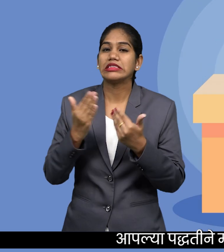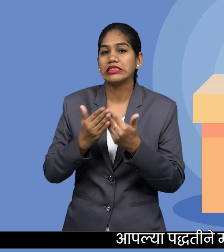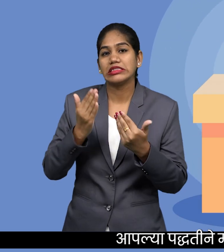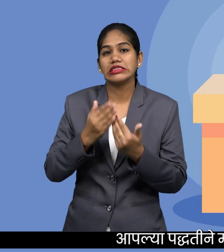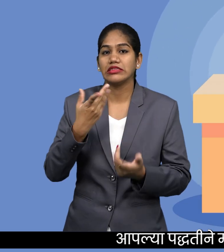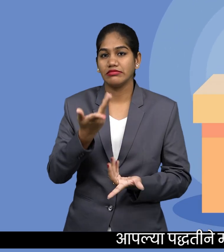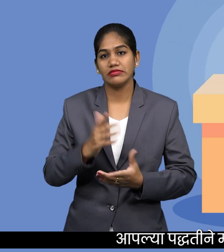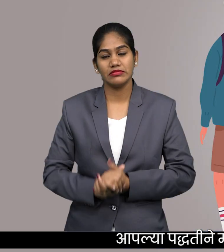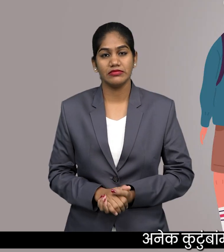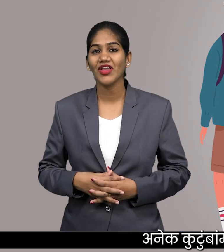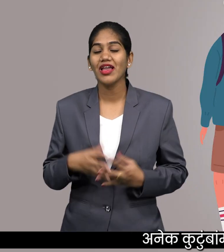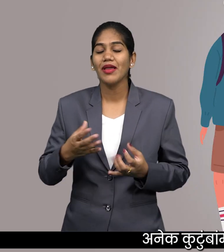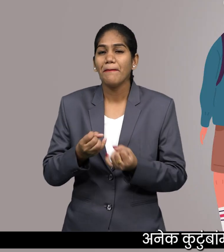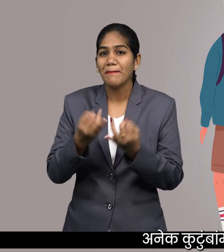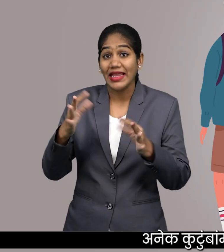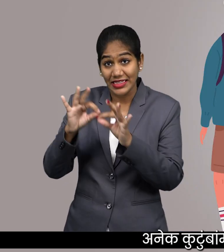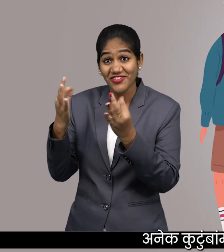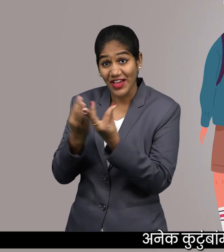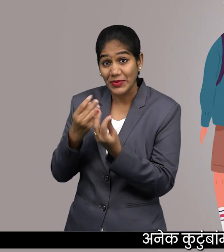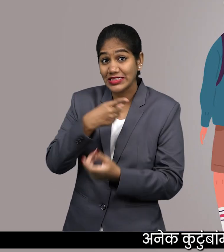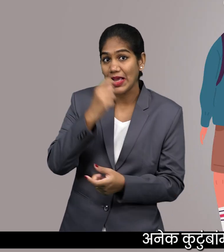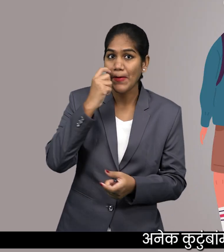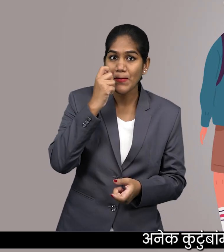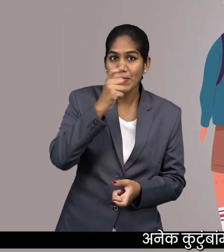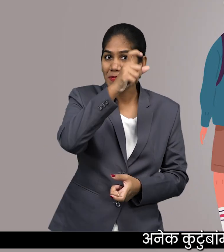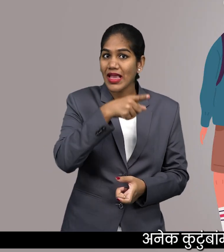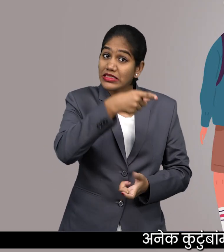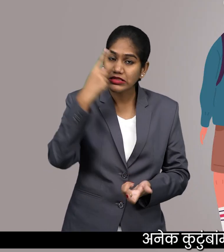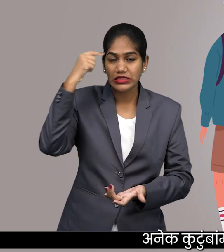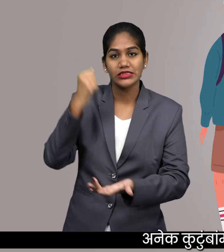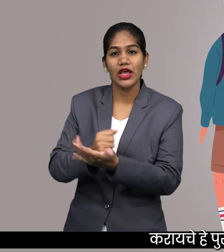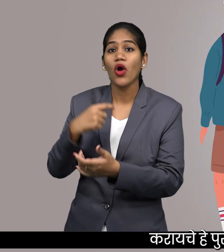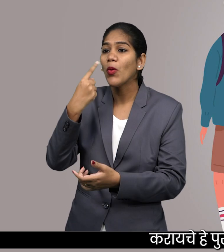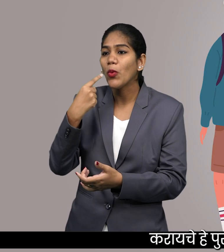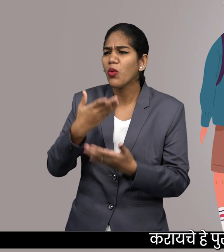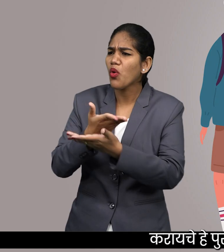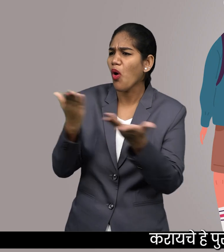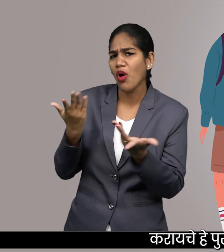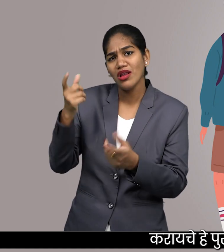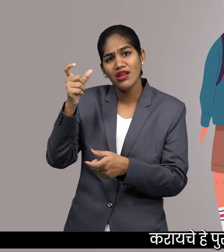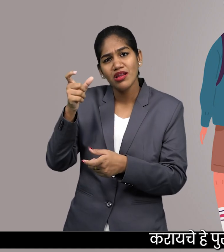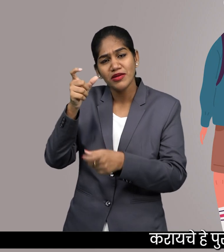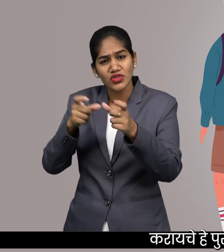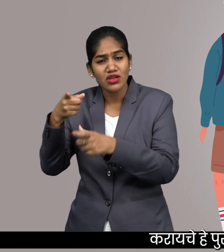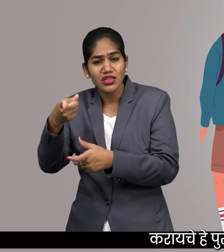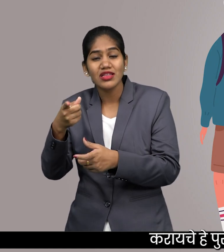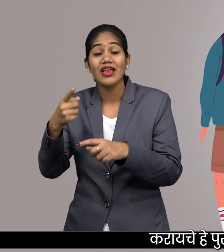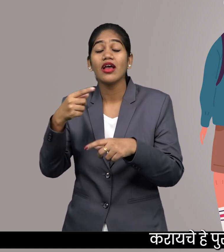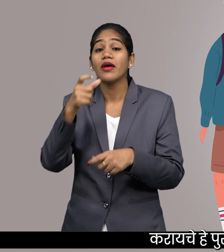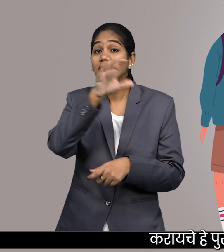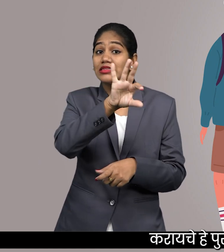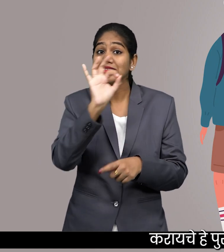शकतात. अनेक कुटुंबांमध्ये प्रत्येकांना कोणाला मतदान करायचे हे पुरुषच